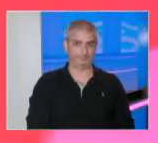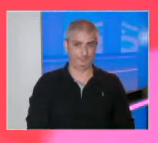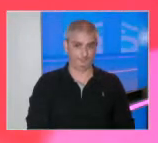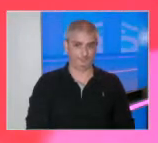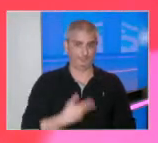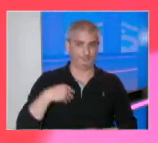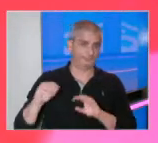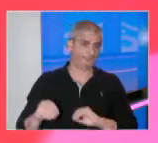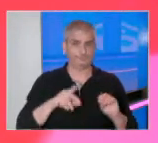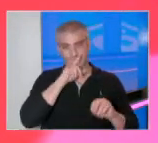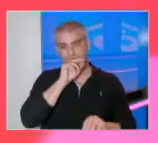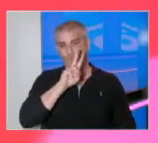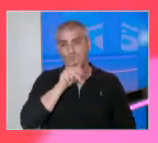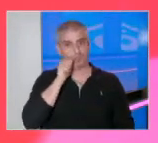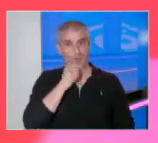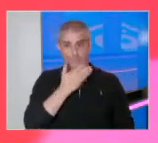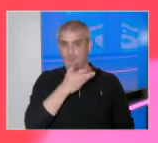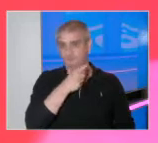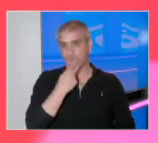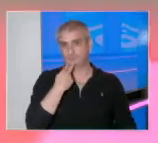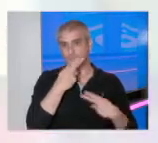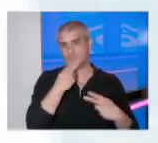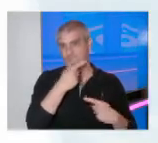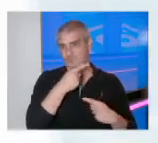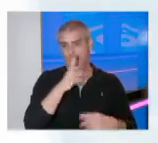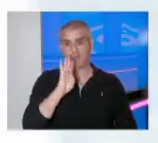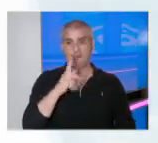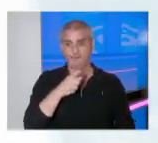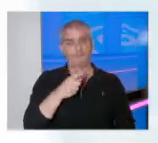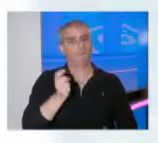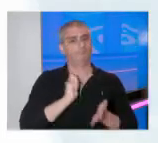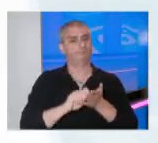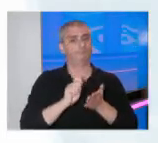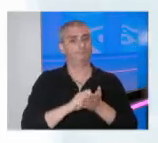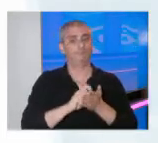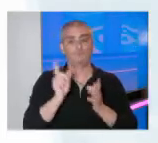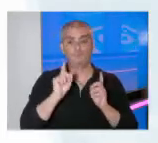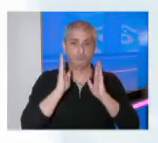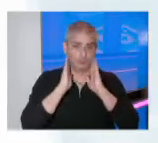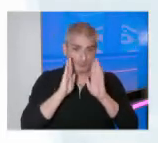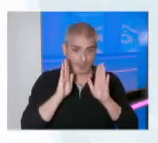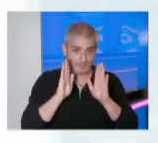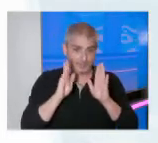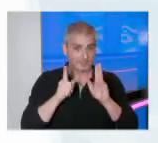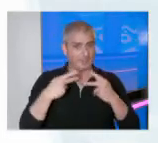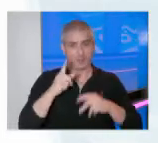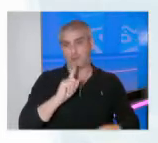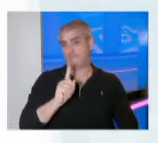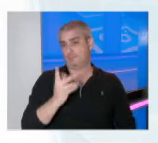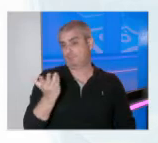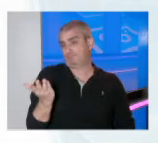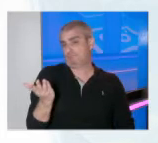אנחנו עוברים לציוד של כחול לבן. הם מגיבים לנתניהו ורושמים, מי שמאמין לא